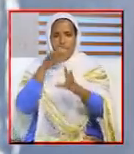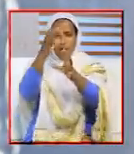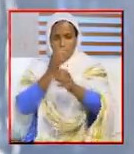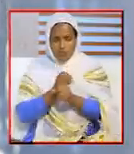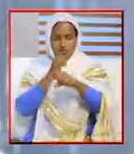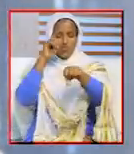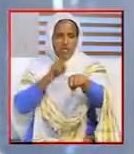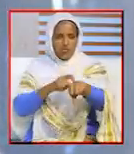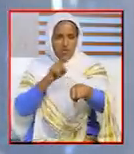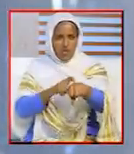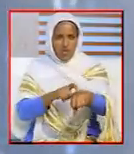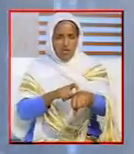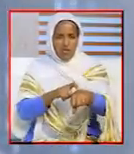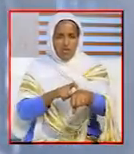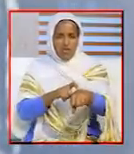የምንወስደው ጊዜ